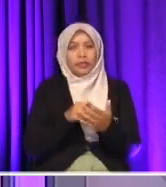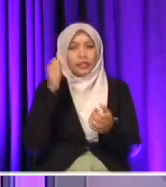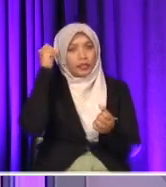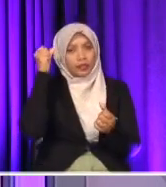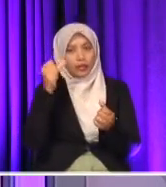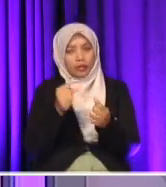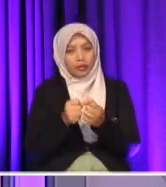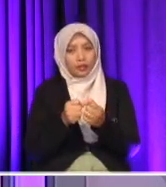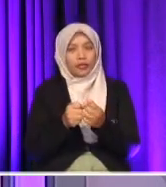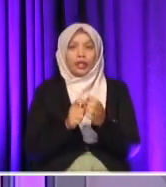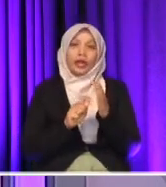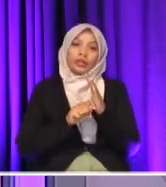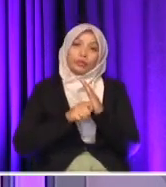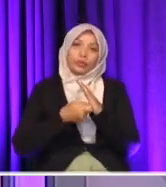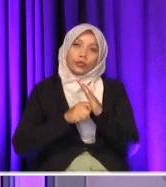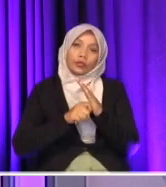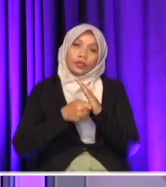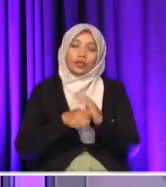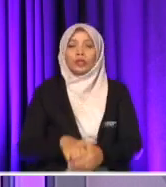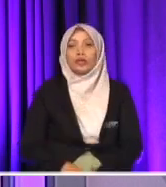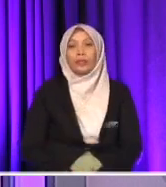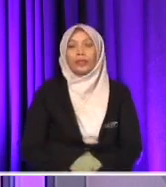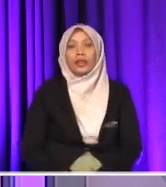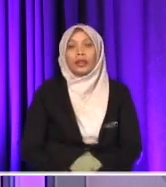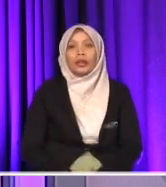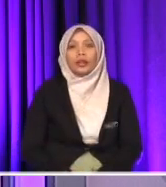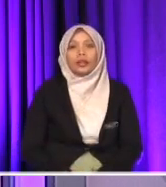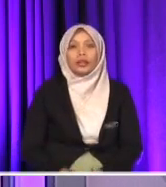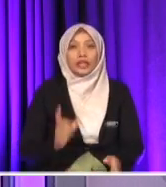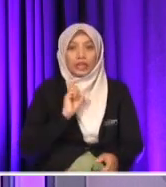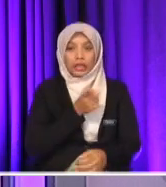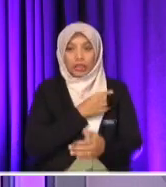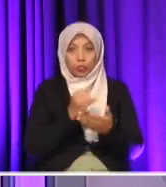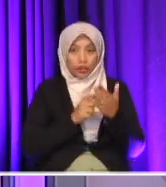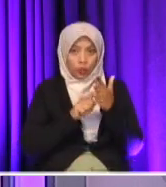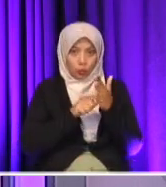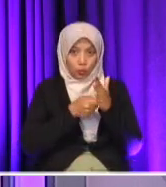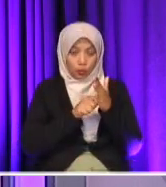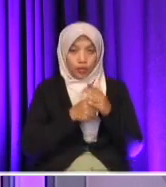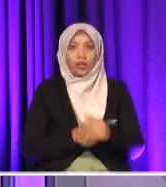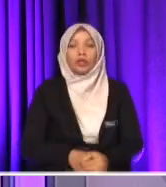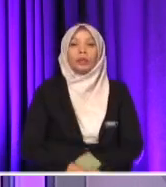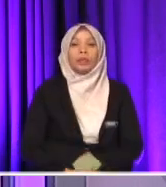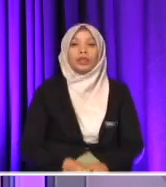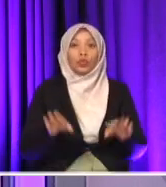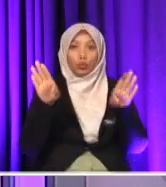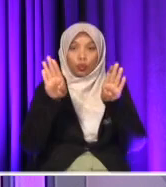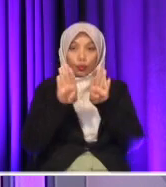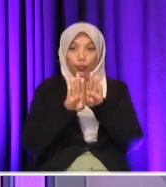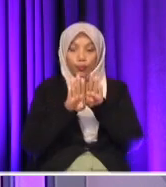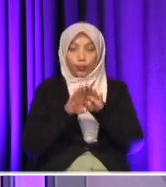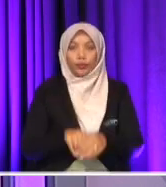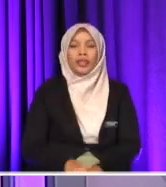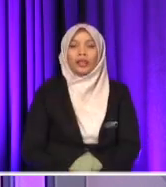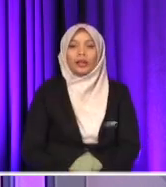liter ni dia ada Swiss. Biasa Swiss ni, biasanya Swiss, kita lukis Swiss, biasanya Swiss tu dalam keadaan off. Okey, dalam keadaan off.